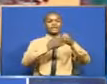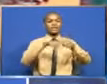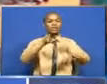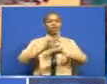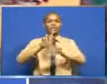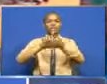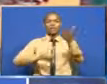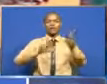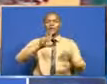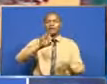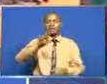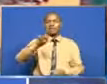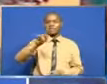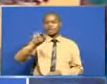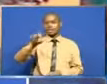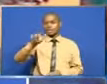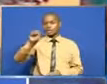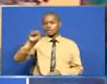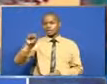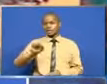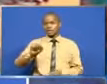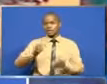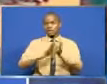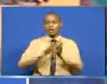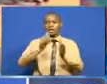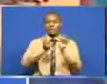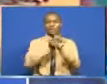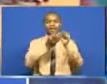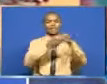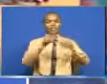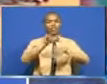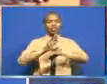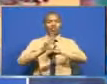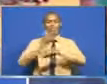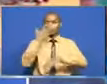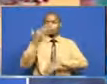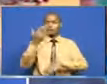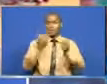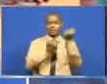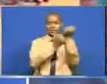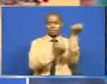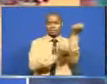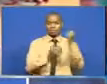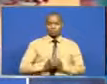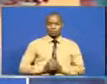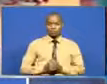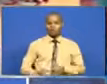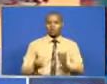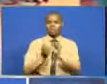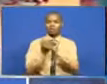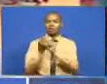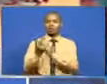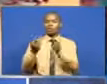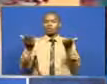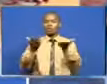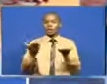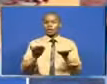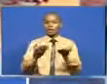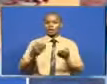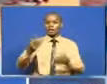vipumuzi na 18 wanatumia hewa ya oksijeni ya ziada. Wagonjwa 12 wako katika vitengo vya matibabu